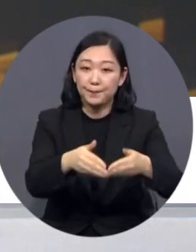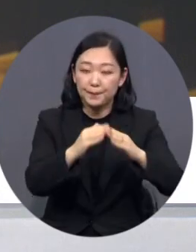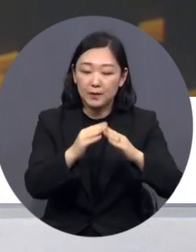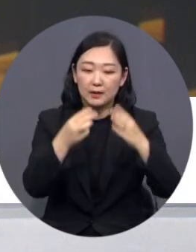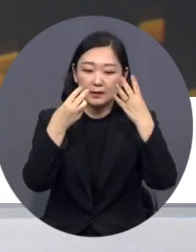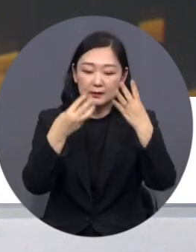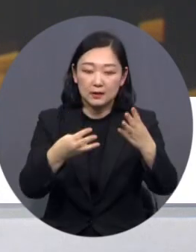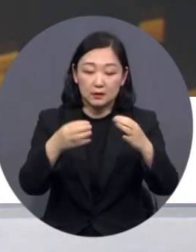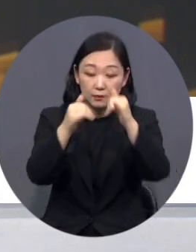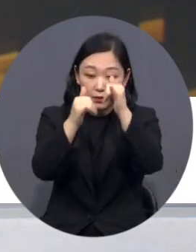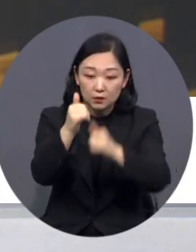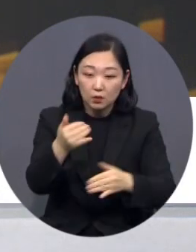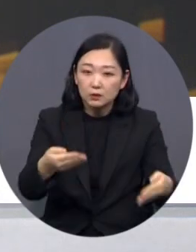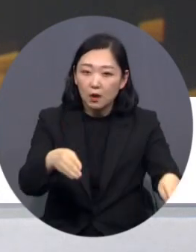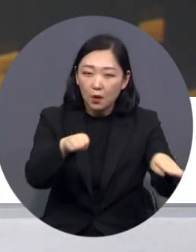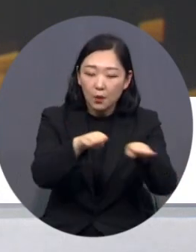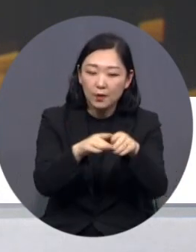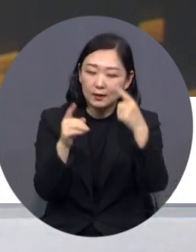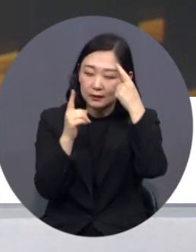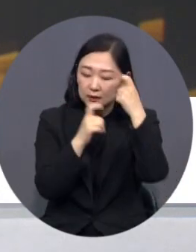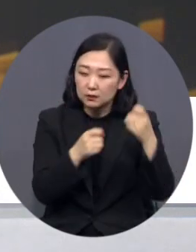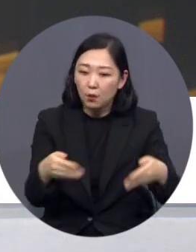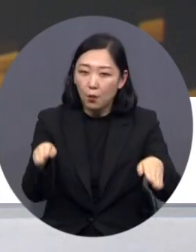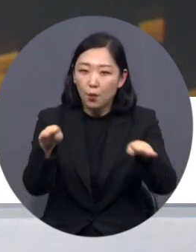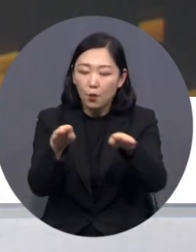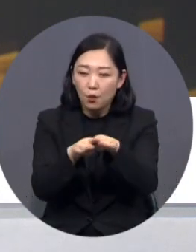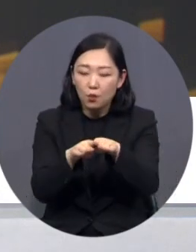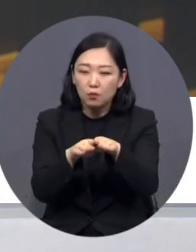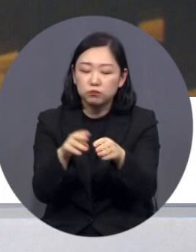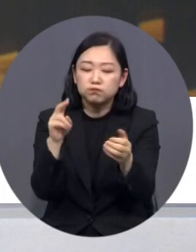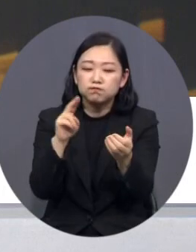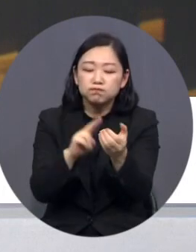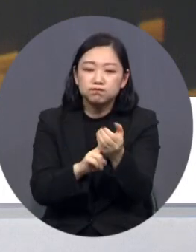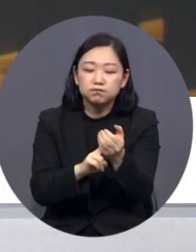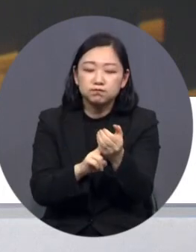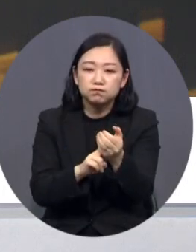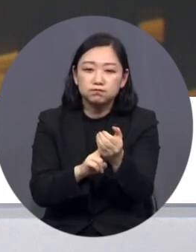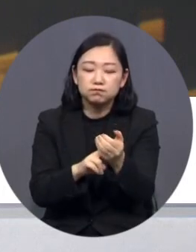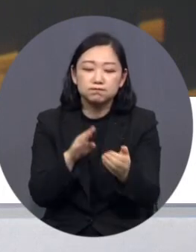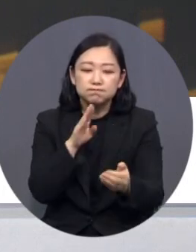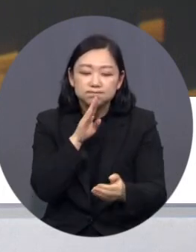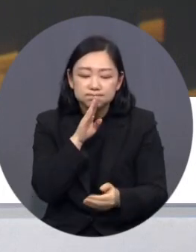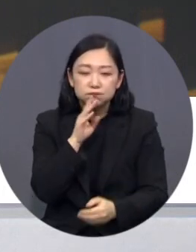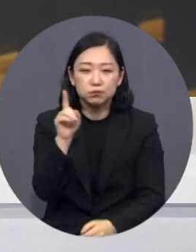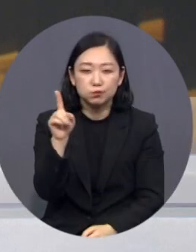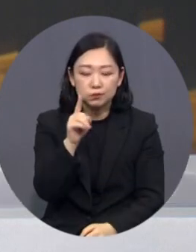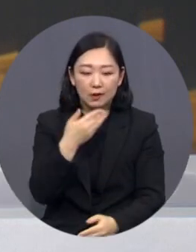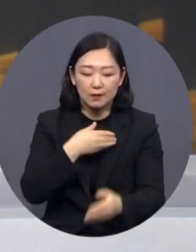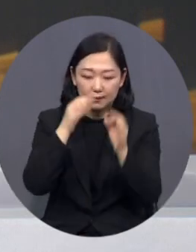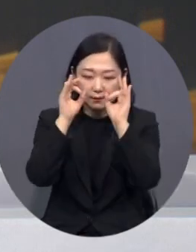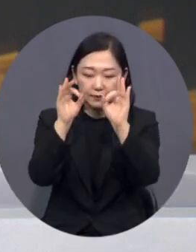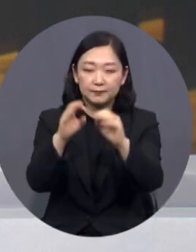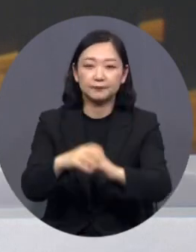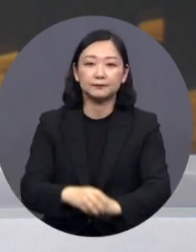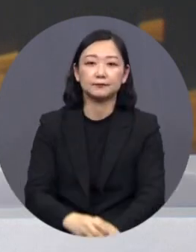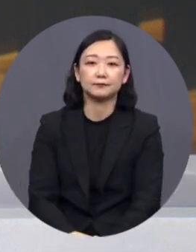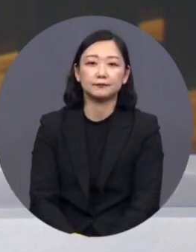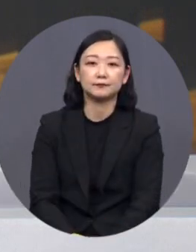43 역사관과 기념관의 가려진 진실을 살펴봤습니다 김석